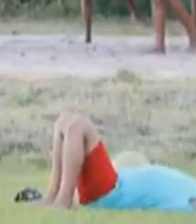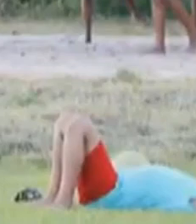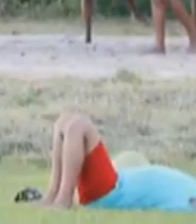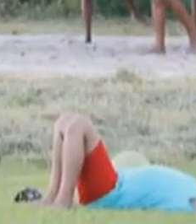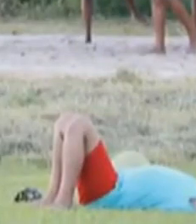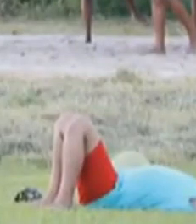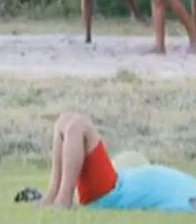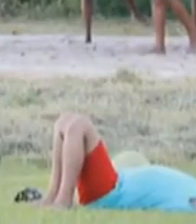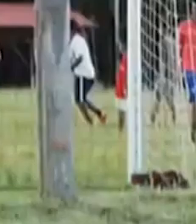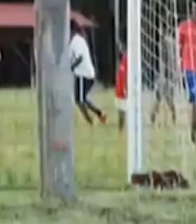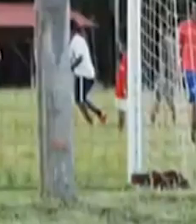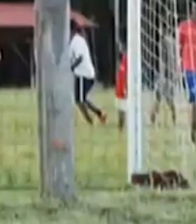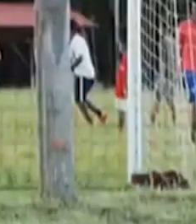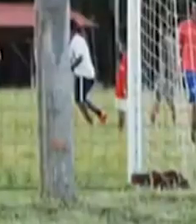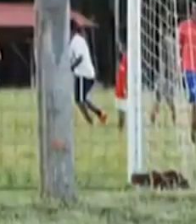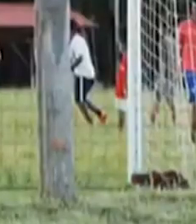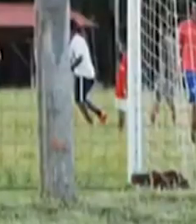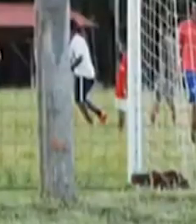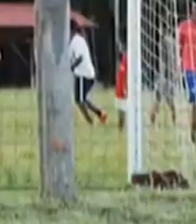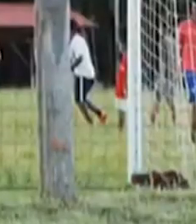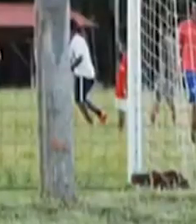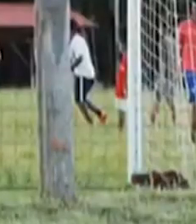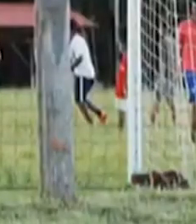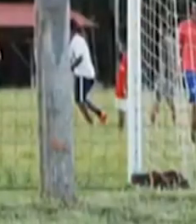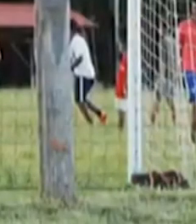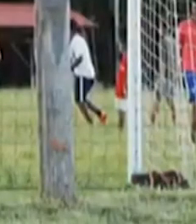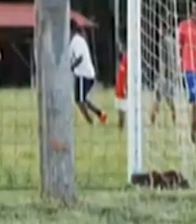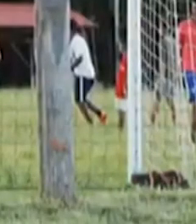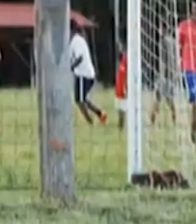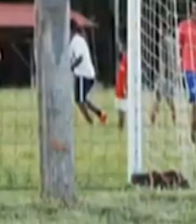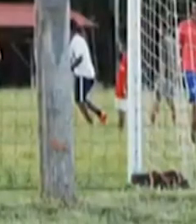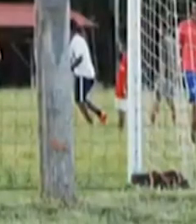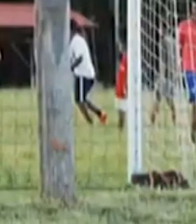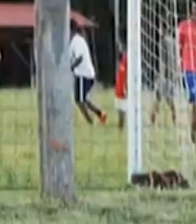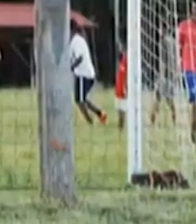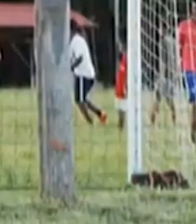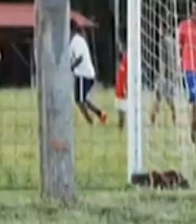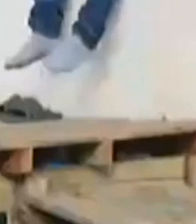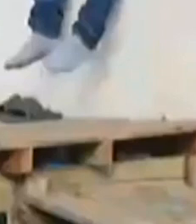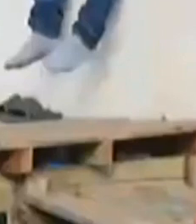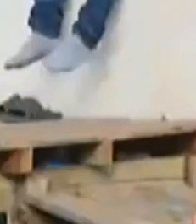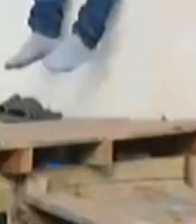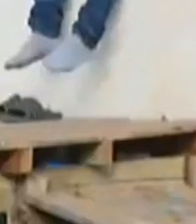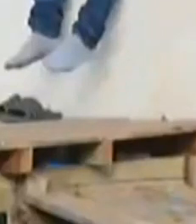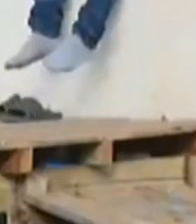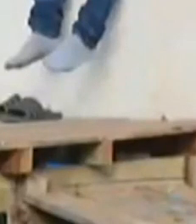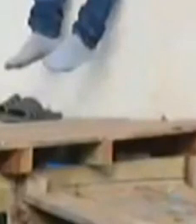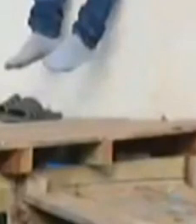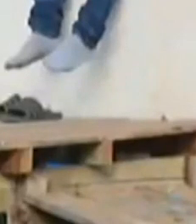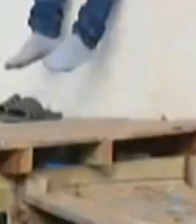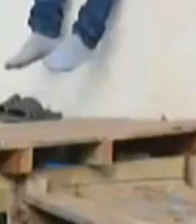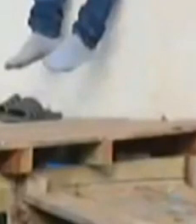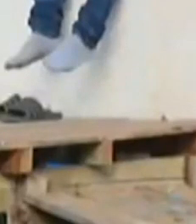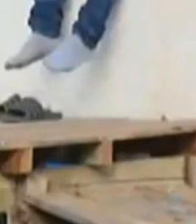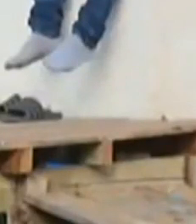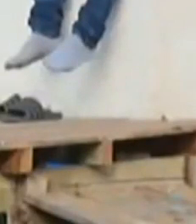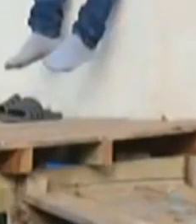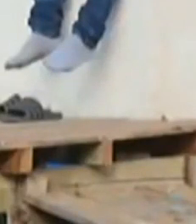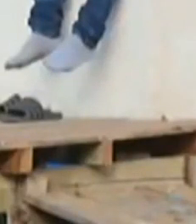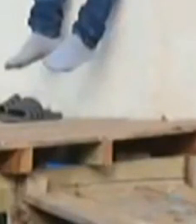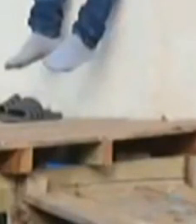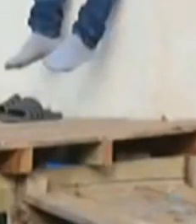van anderen. En was uw handen. En op de foto's die getoond worden, gaat u zien dat geen van deze maatregelen in acht worden genomen.